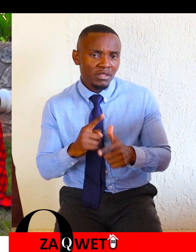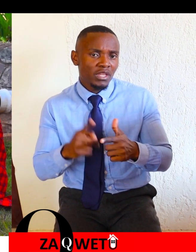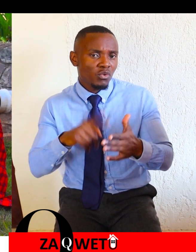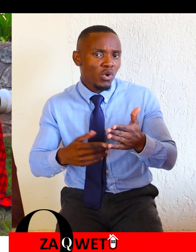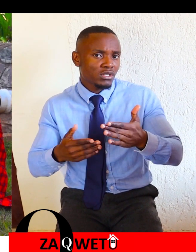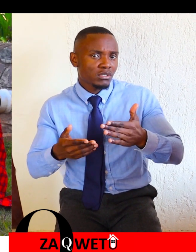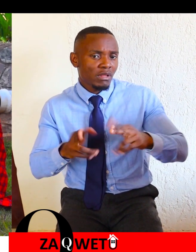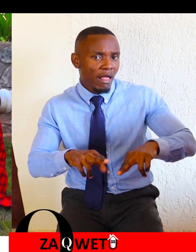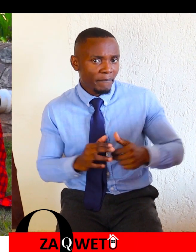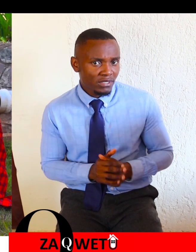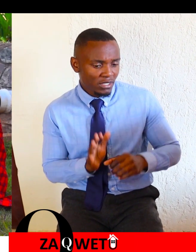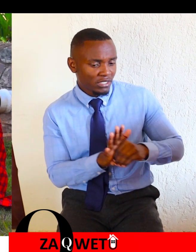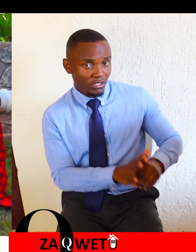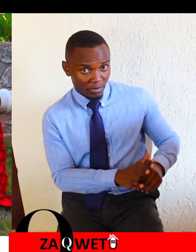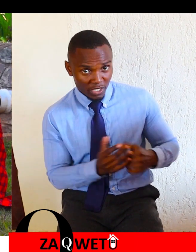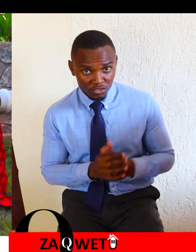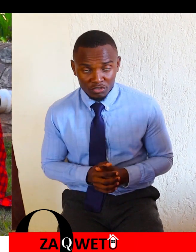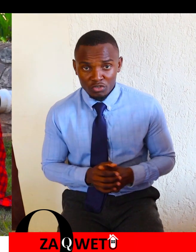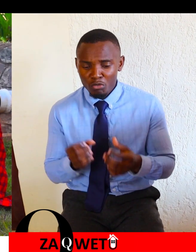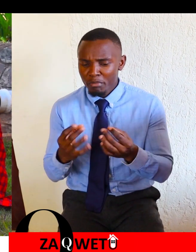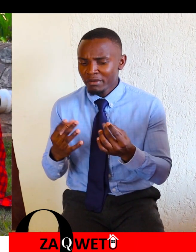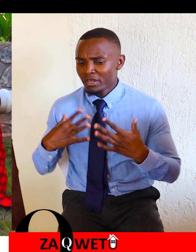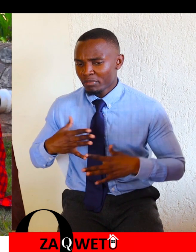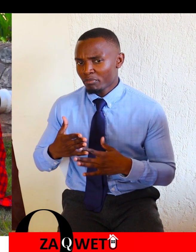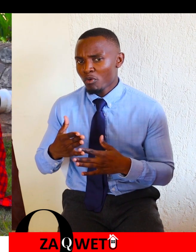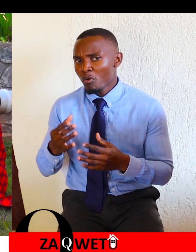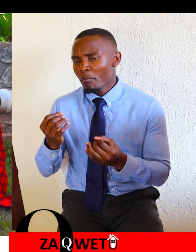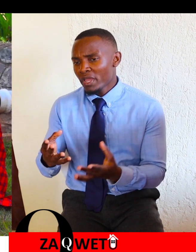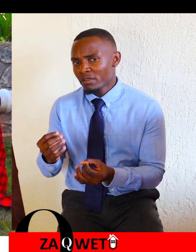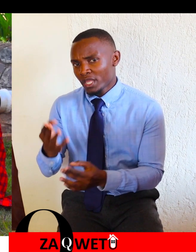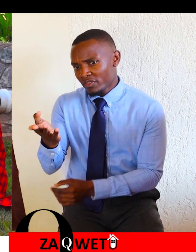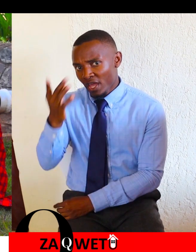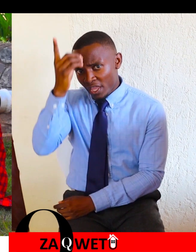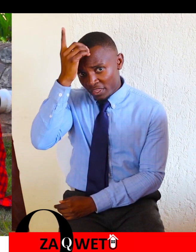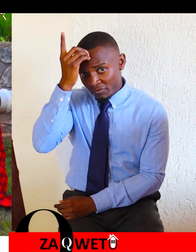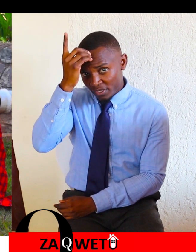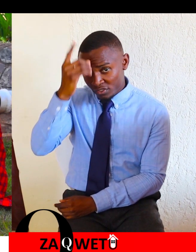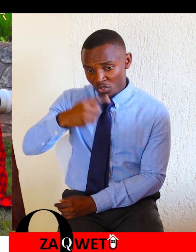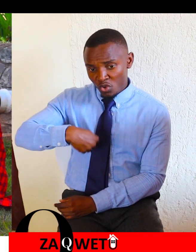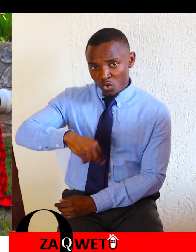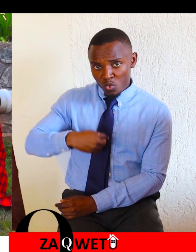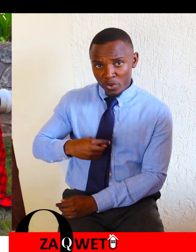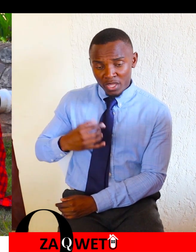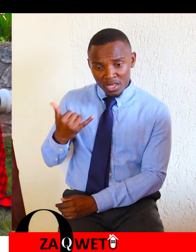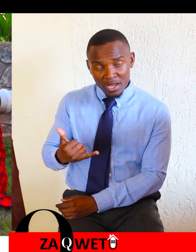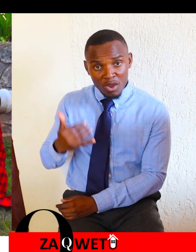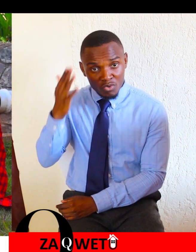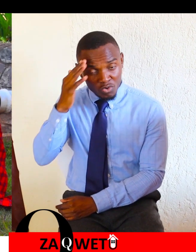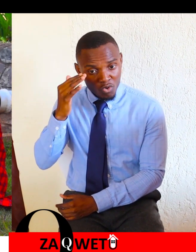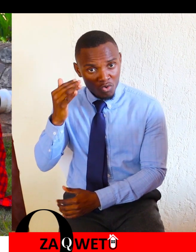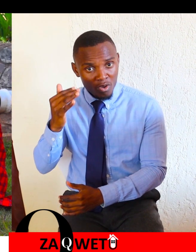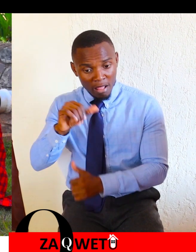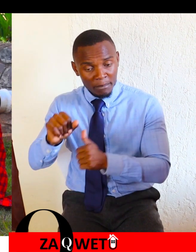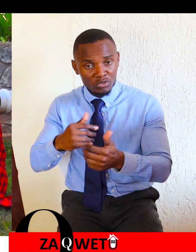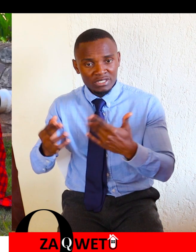familia. So kuna kutengwa, unaona? So kuna watu wengi bado vijijini watu hawajafika. Kama sisi ndio